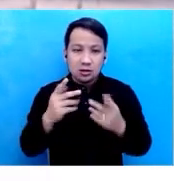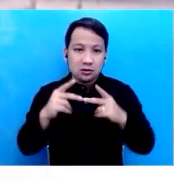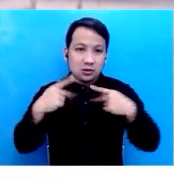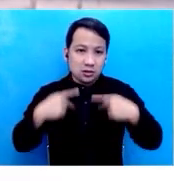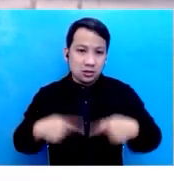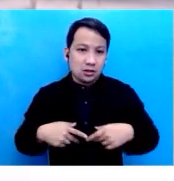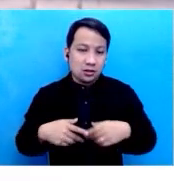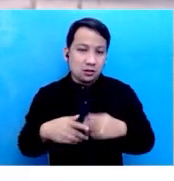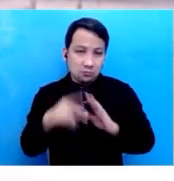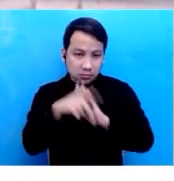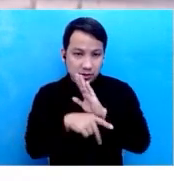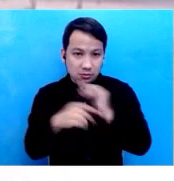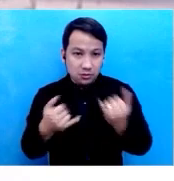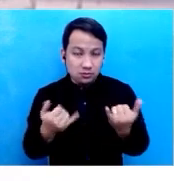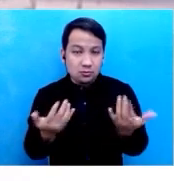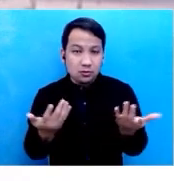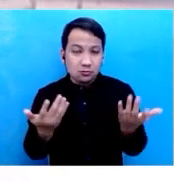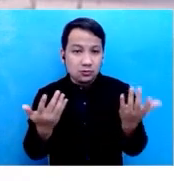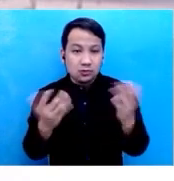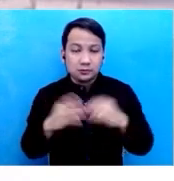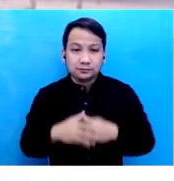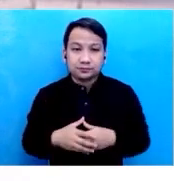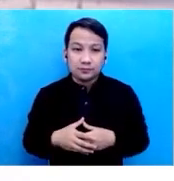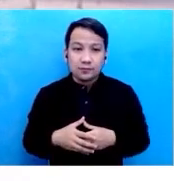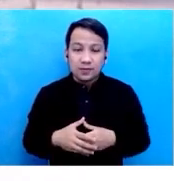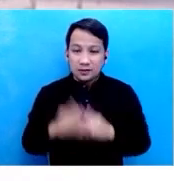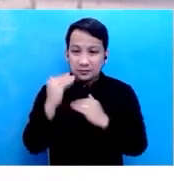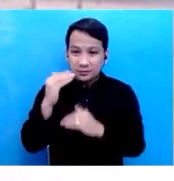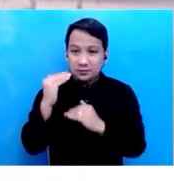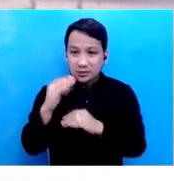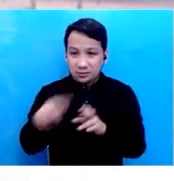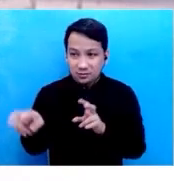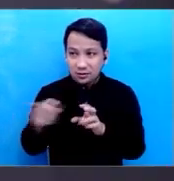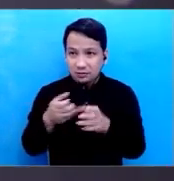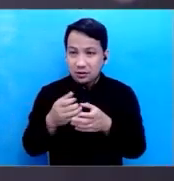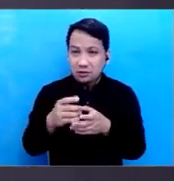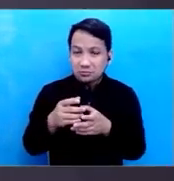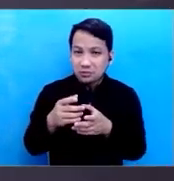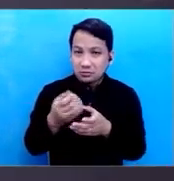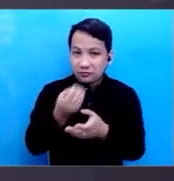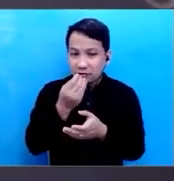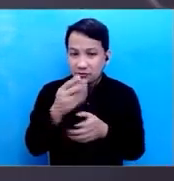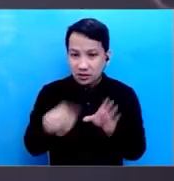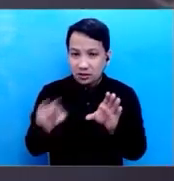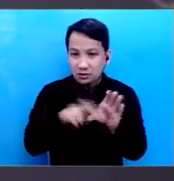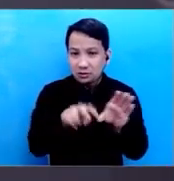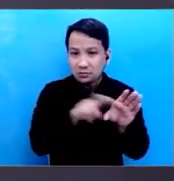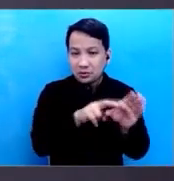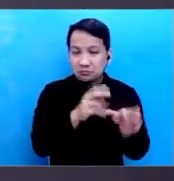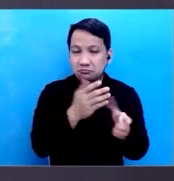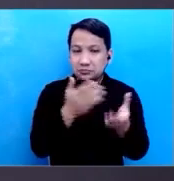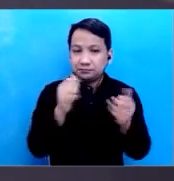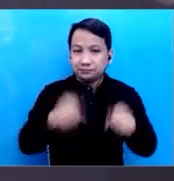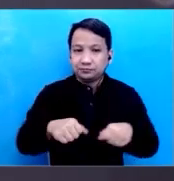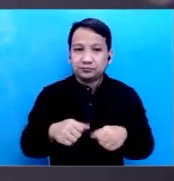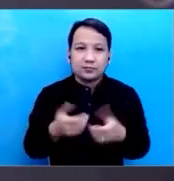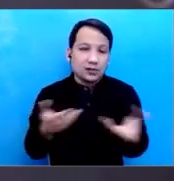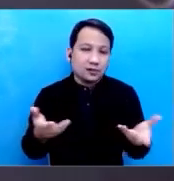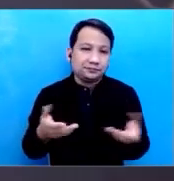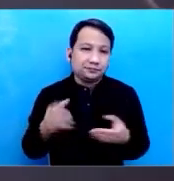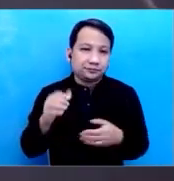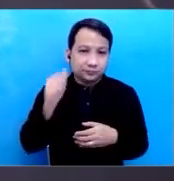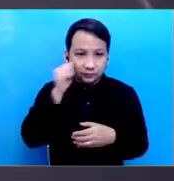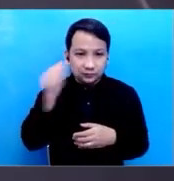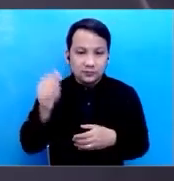routine nila ngayon kung yung limited lang yung nakakapasok. Wala naman daw magagawa si Arnold